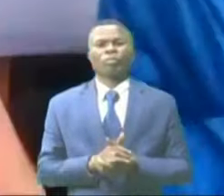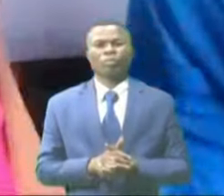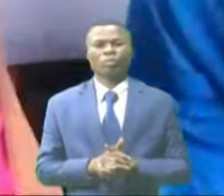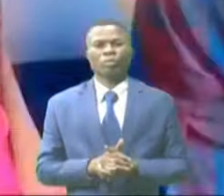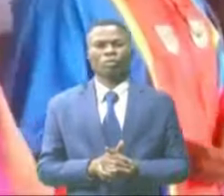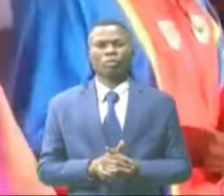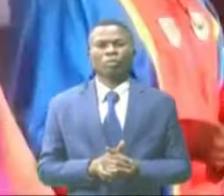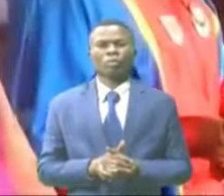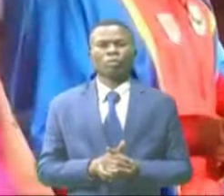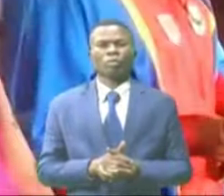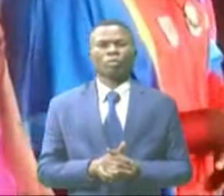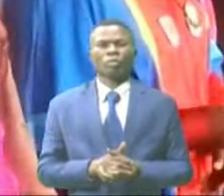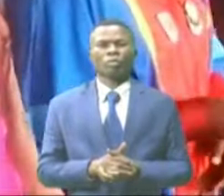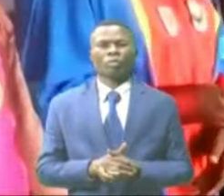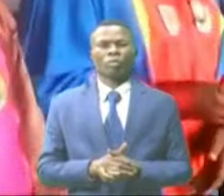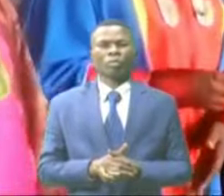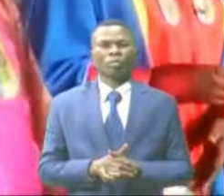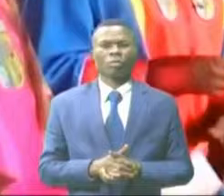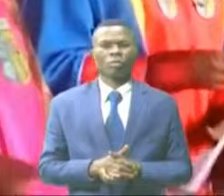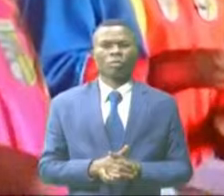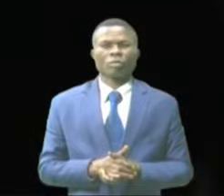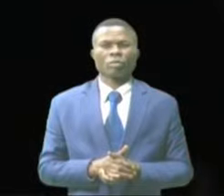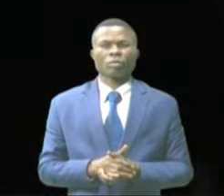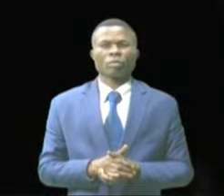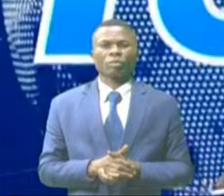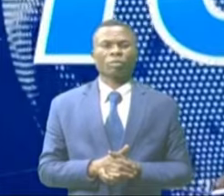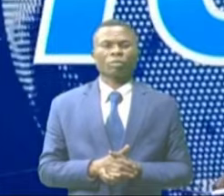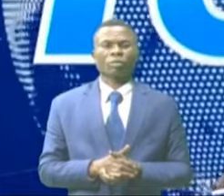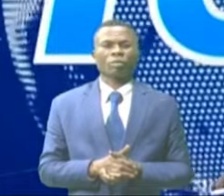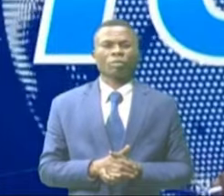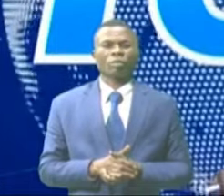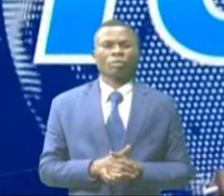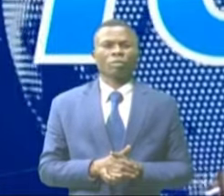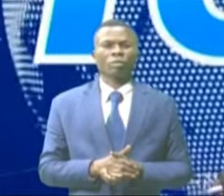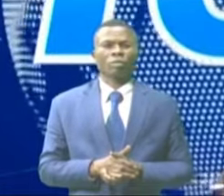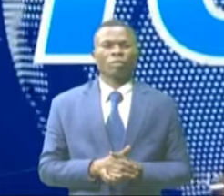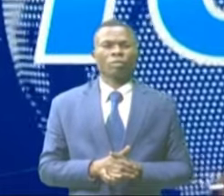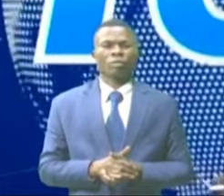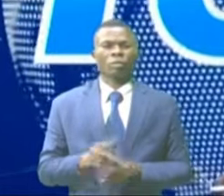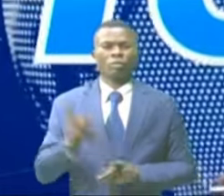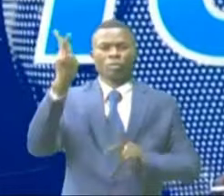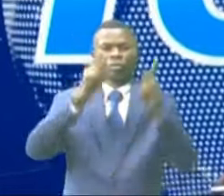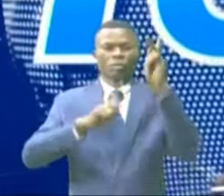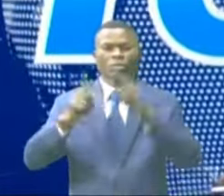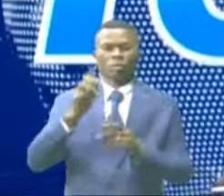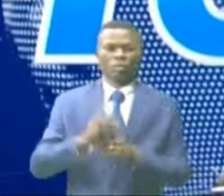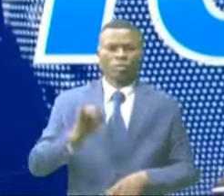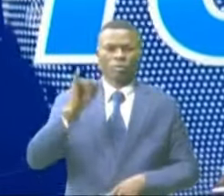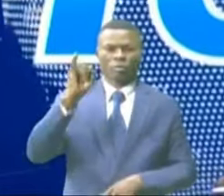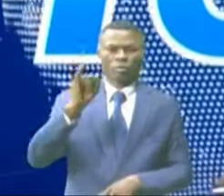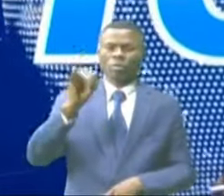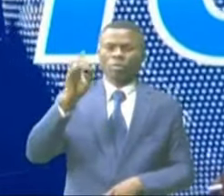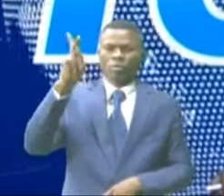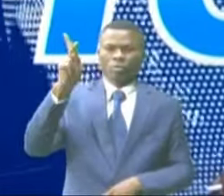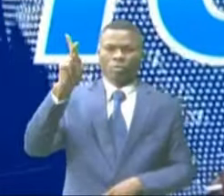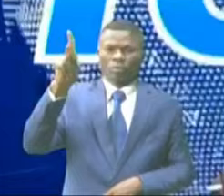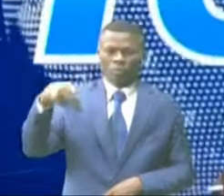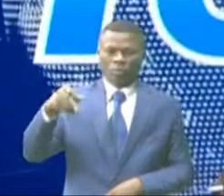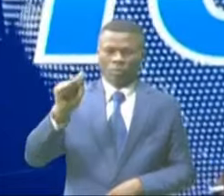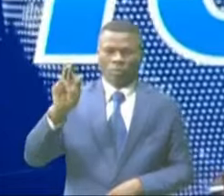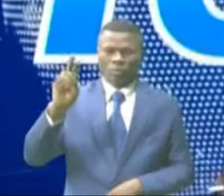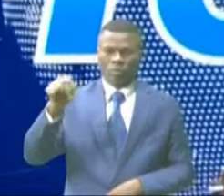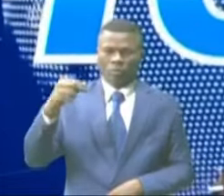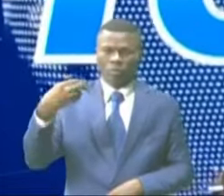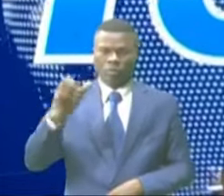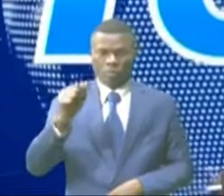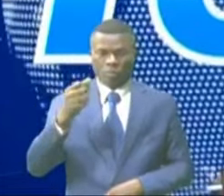fierté de cet établissement et de la province du Sankuru. Samedi 4 novembre, la population de Kipamba dans le Olomami a vécu le week-end